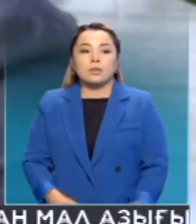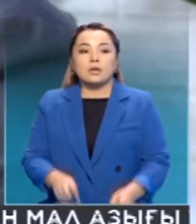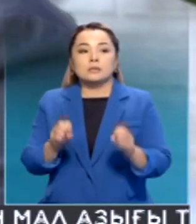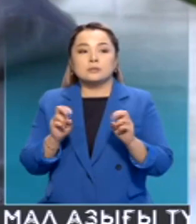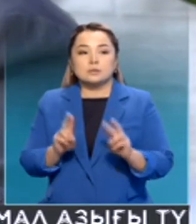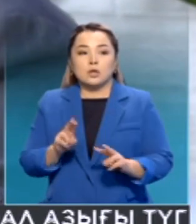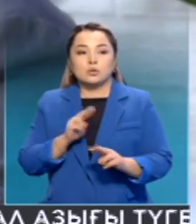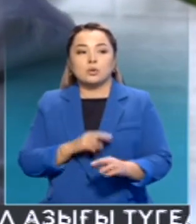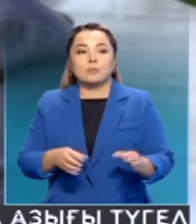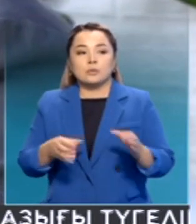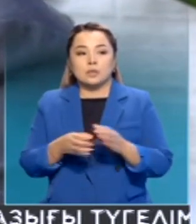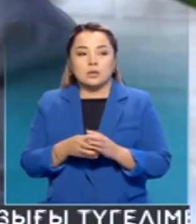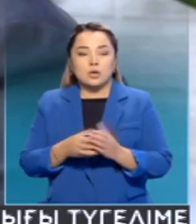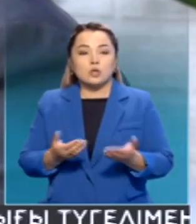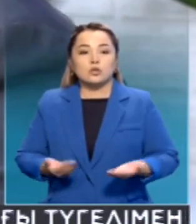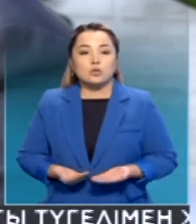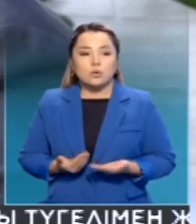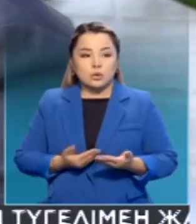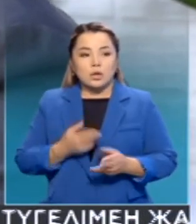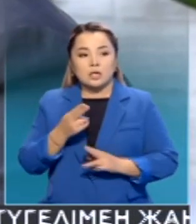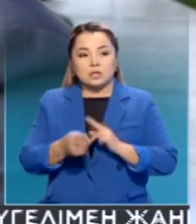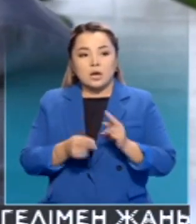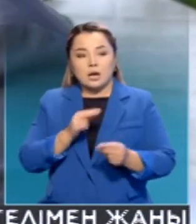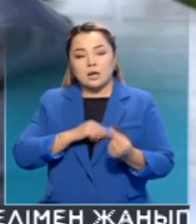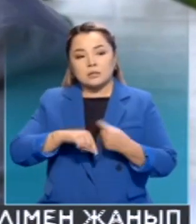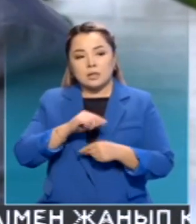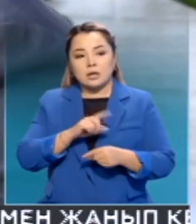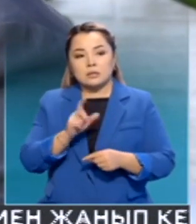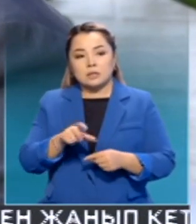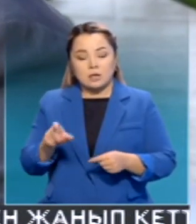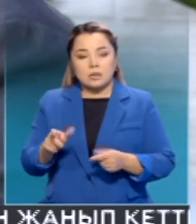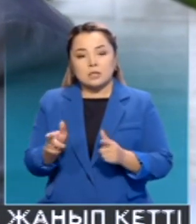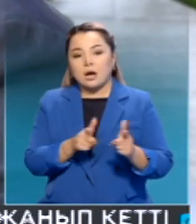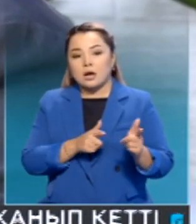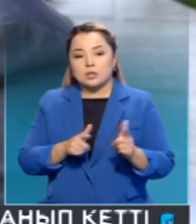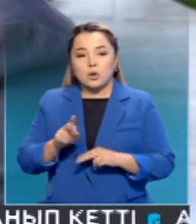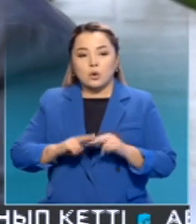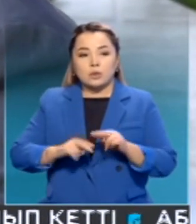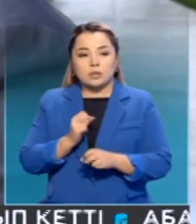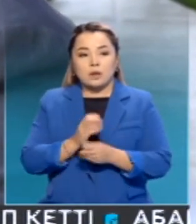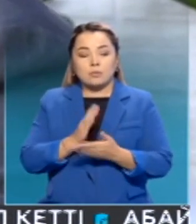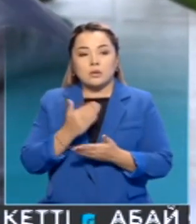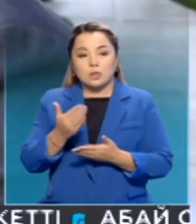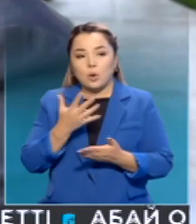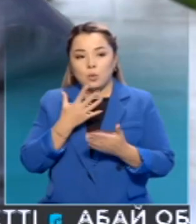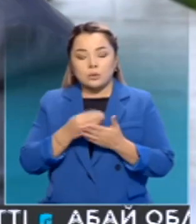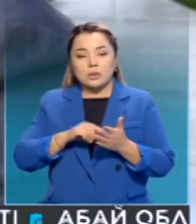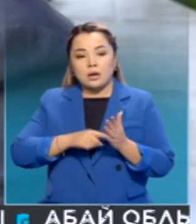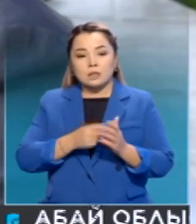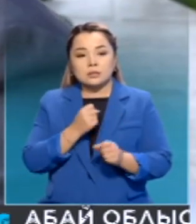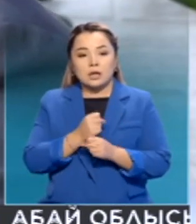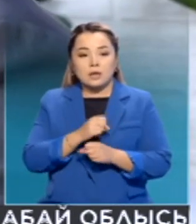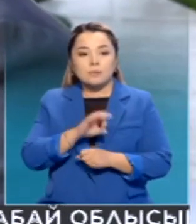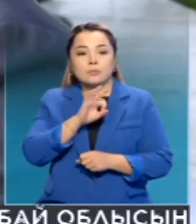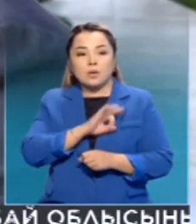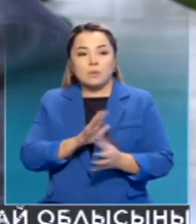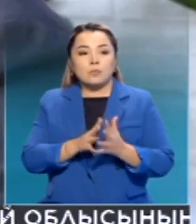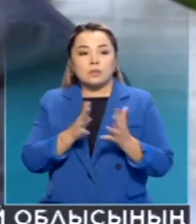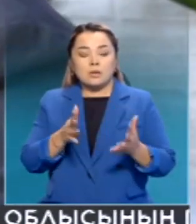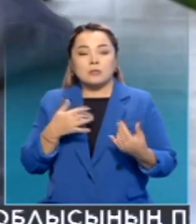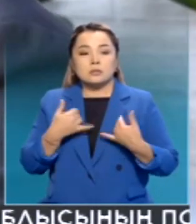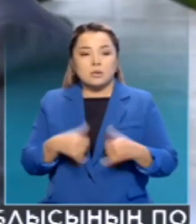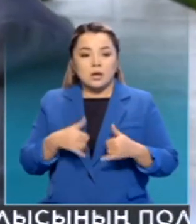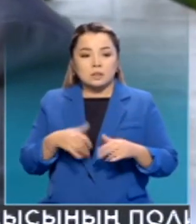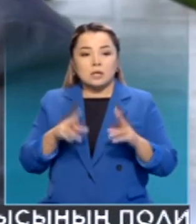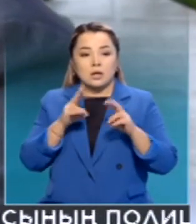Арнайы топ тұрғындардың шағымынан кейін кәсіпкерлердің жұмыс істеу ережесін дайындау үшін құрылған еді. Олардың өз мансаптарын асыра пайдаланып,